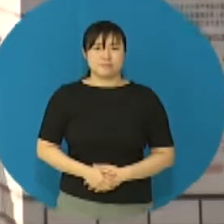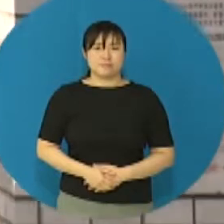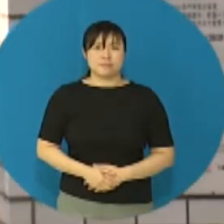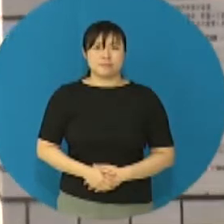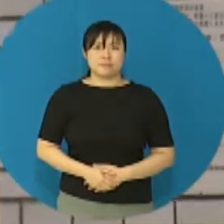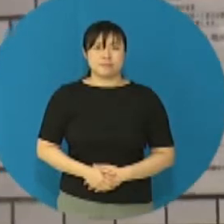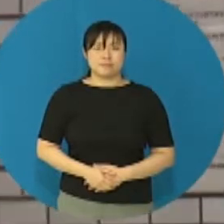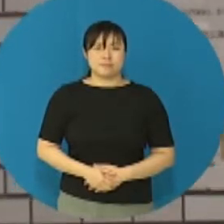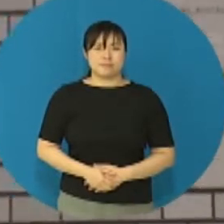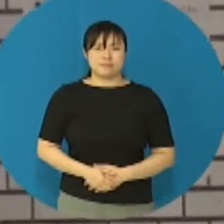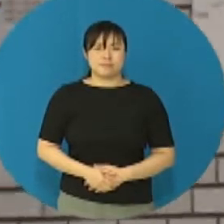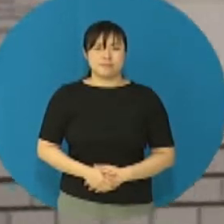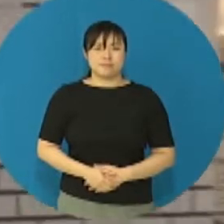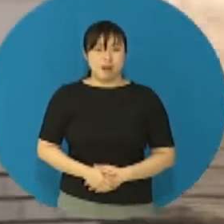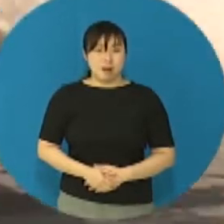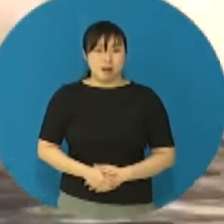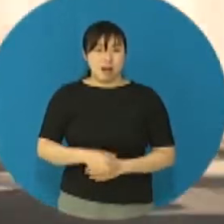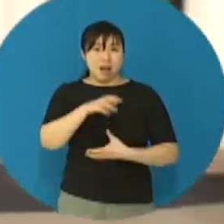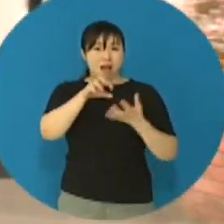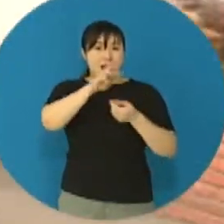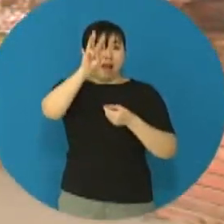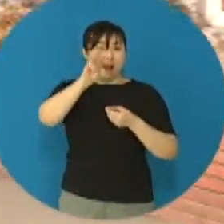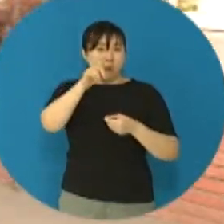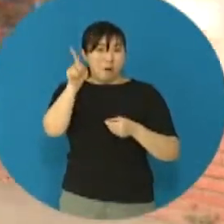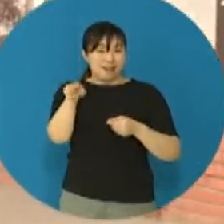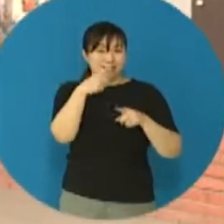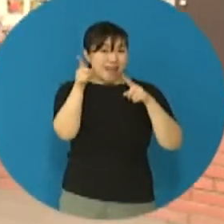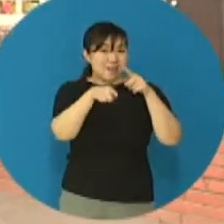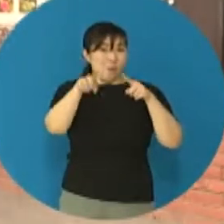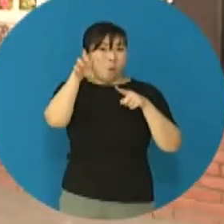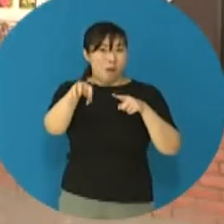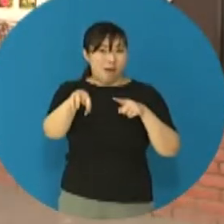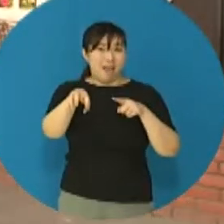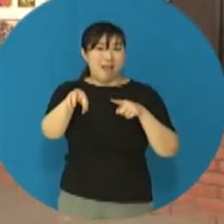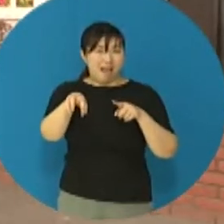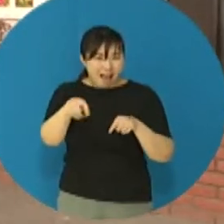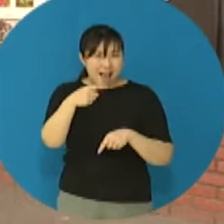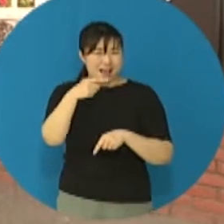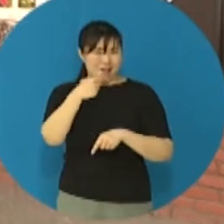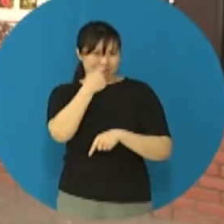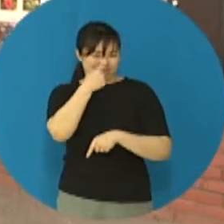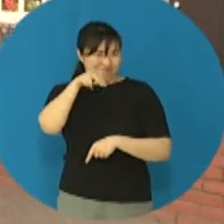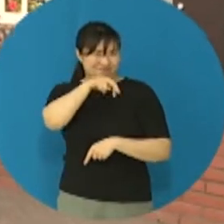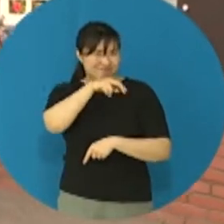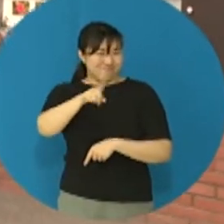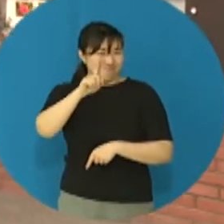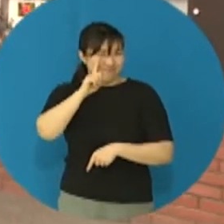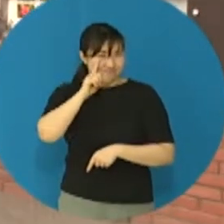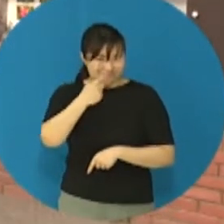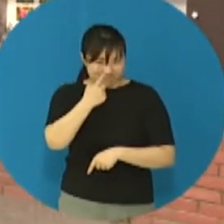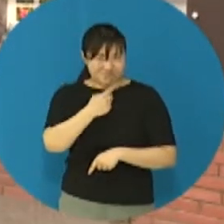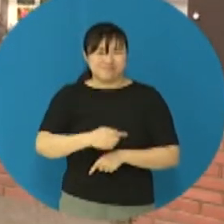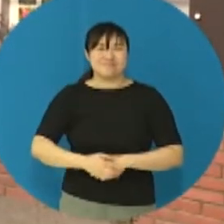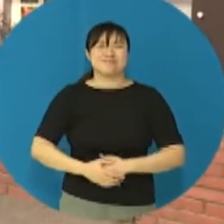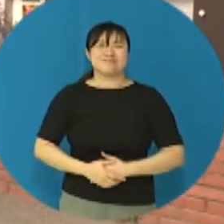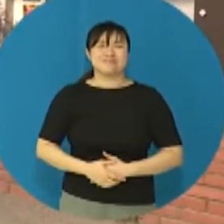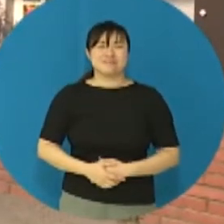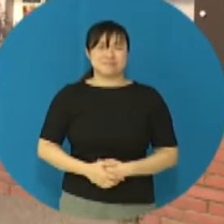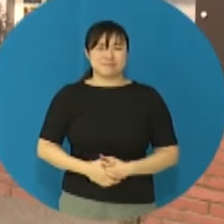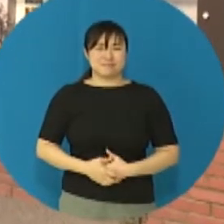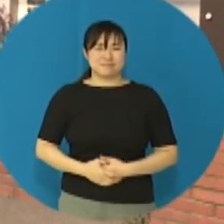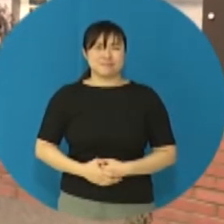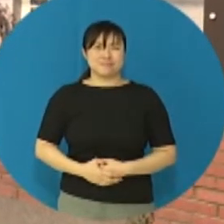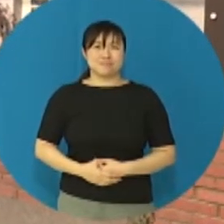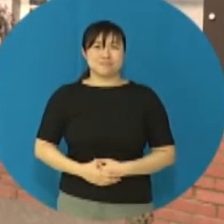あ、荒川自然公園ですよ。せっかくなのでちょっとお散歩しに行きましょう。